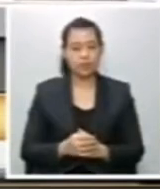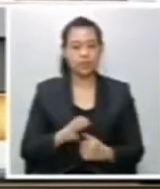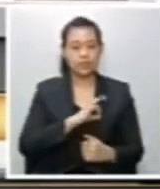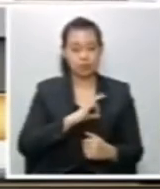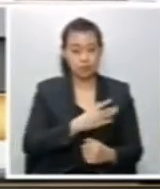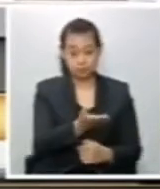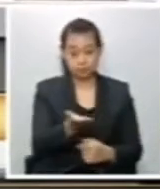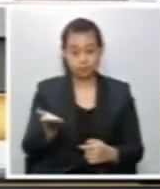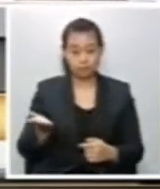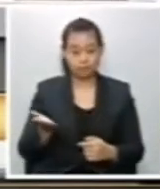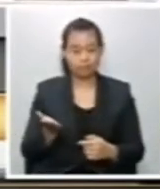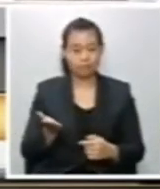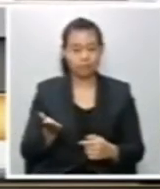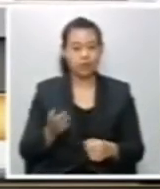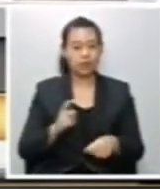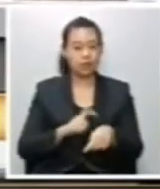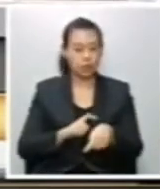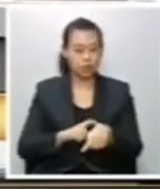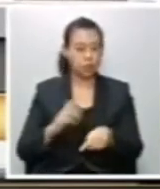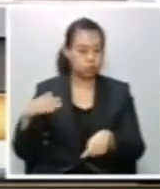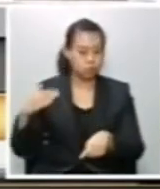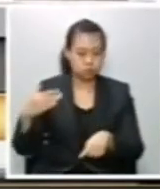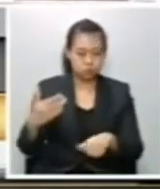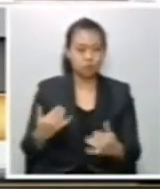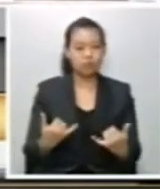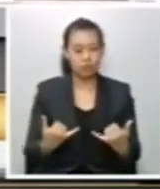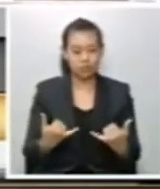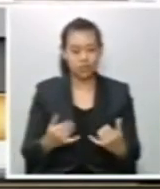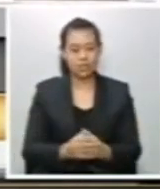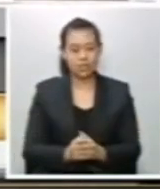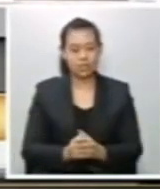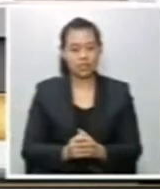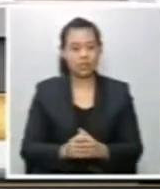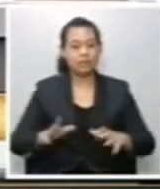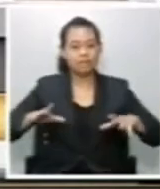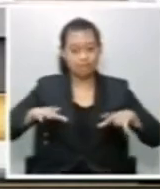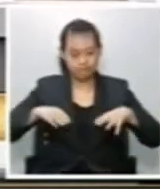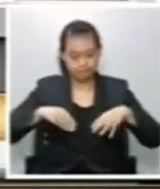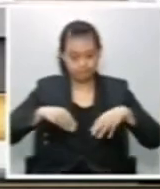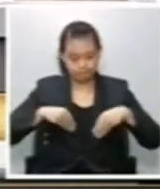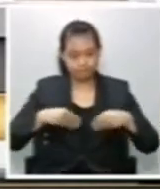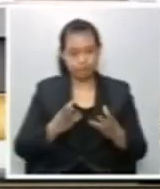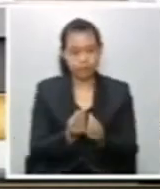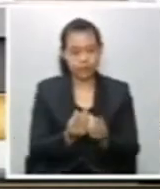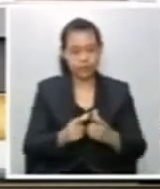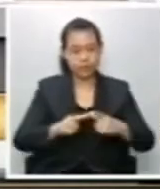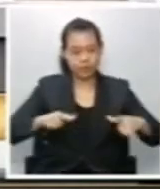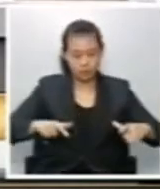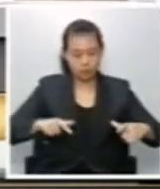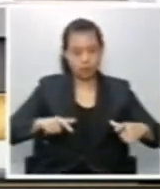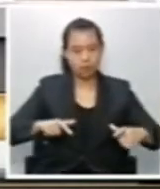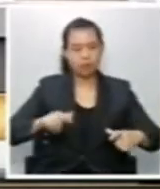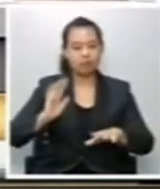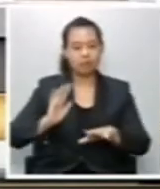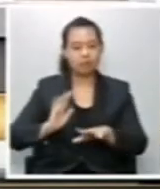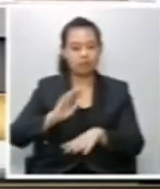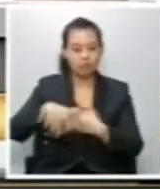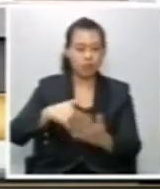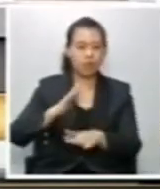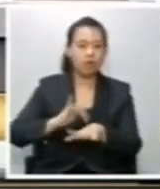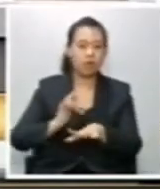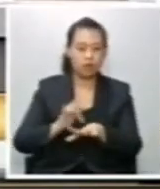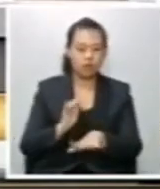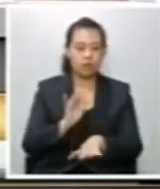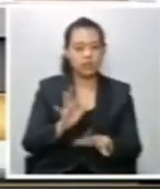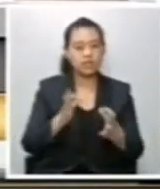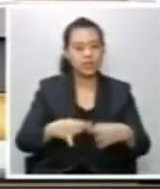าชิกตลอดเวลาจนถึงขณะนี้ต่างยืนยันร่วมกันว่าที่ดินเป็นทรัพยากรธรรมชาติที่มีความสำคัญ